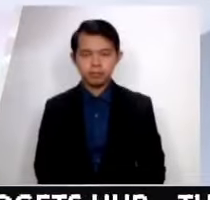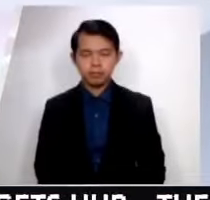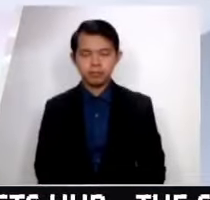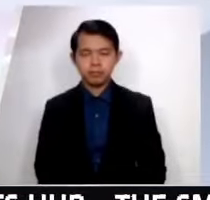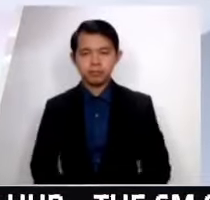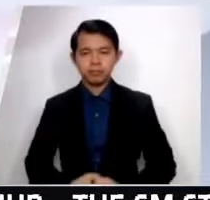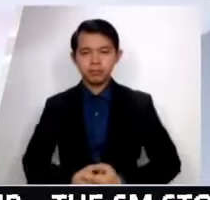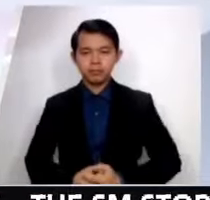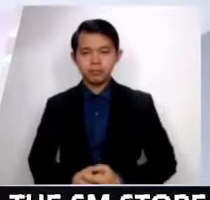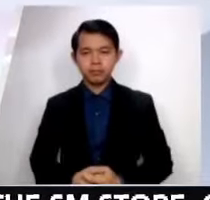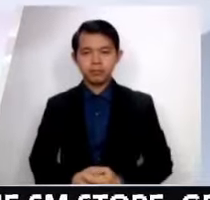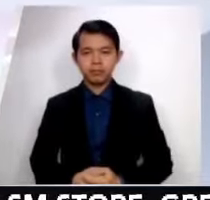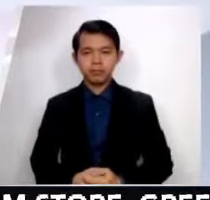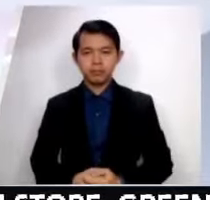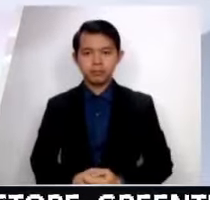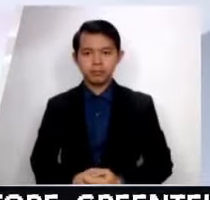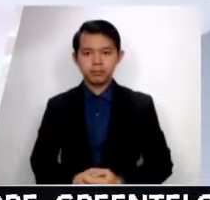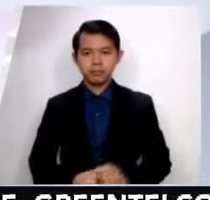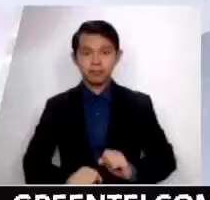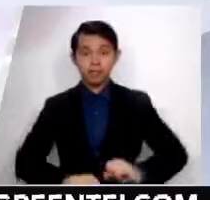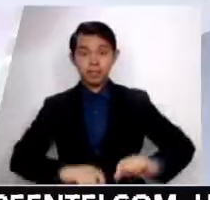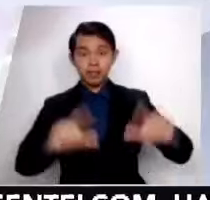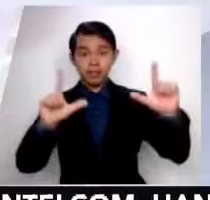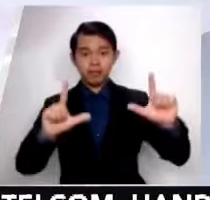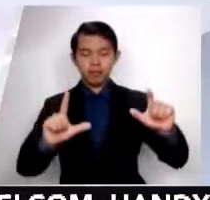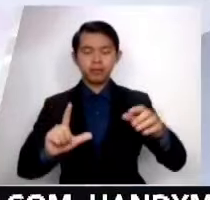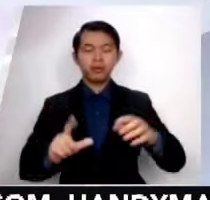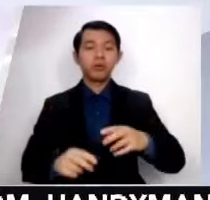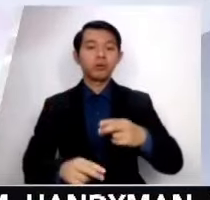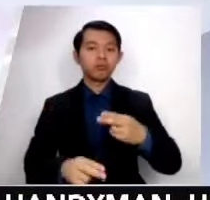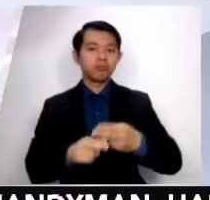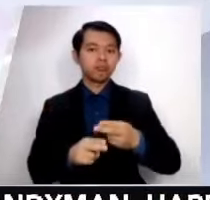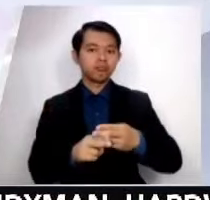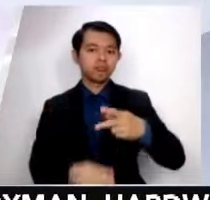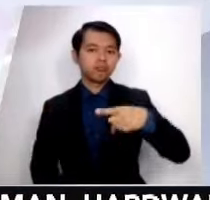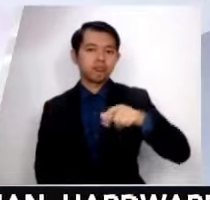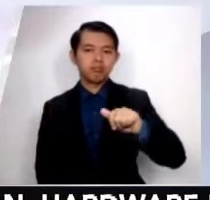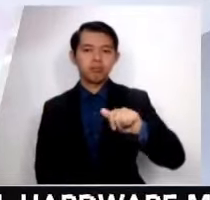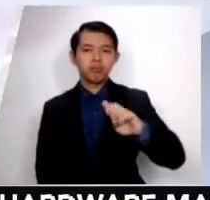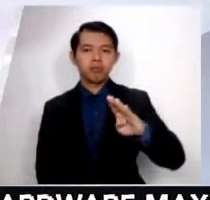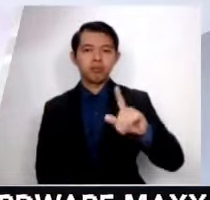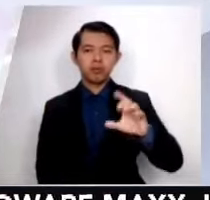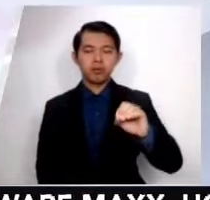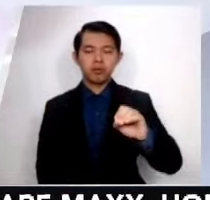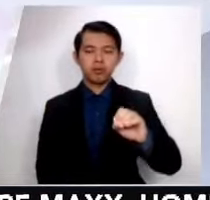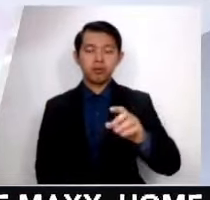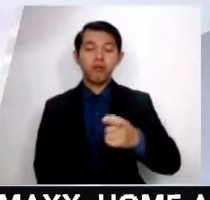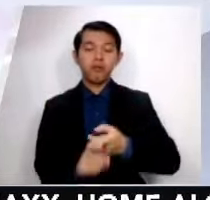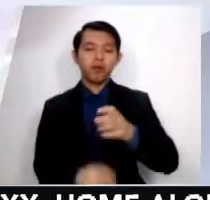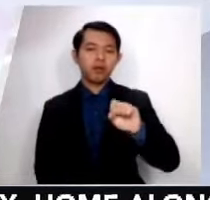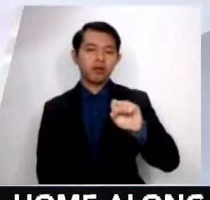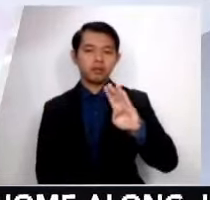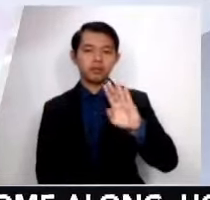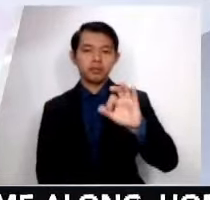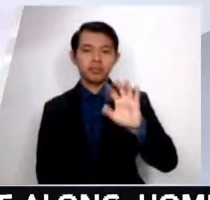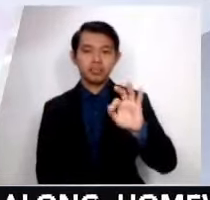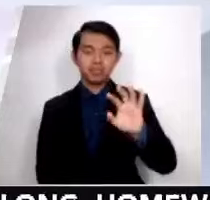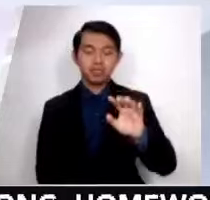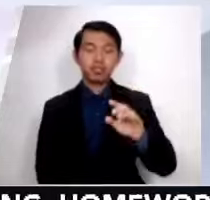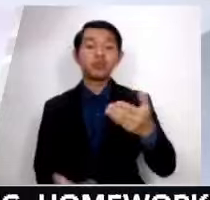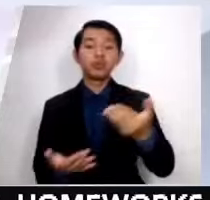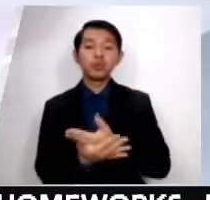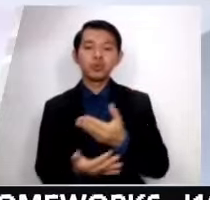on spotlight si Pablo ng SB19 na magiging bagong coach ng The Voice Kids PH. Usap-usapan